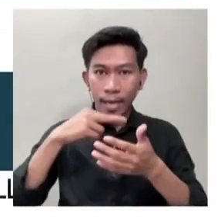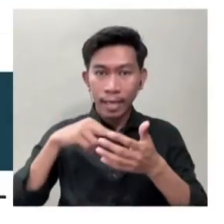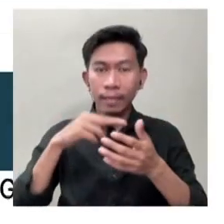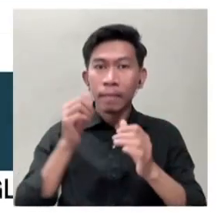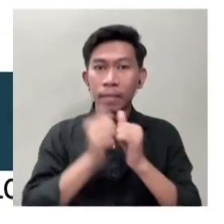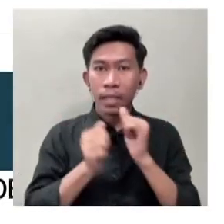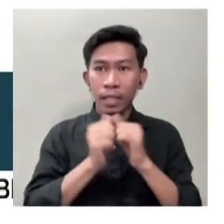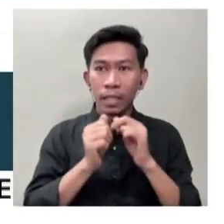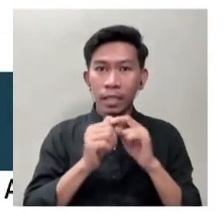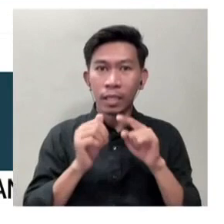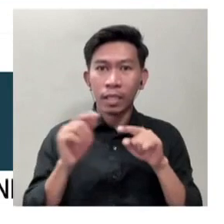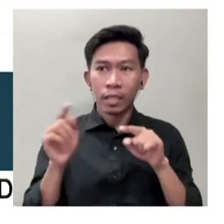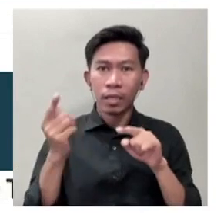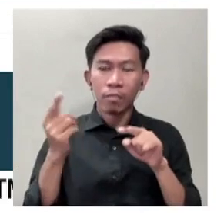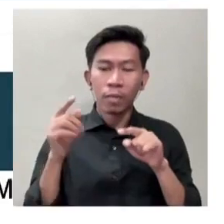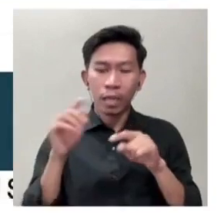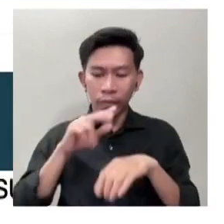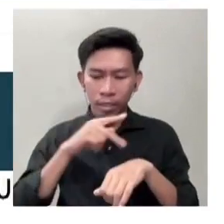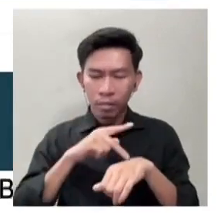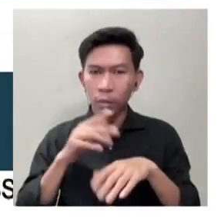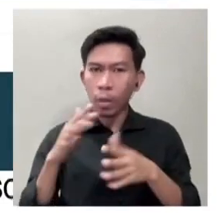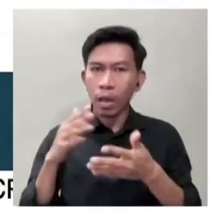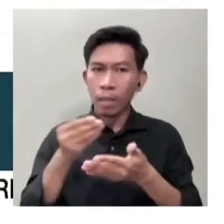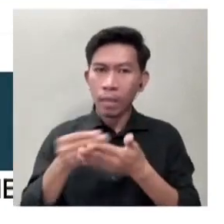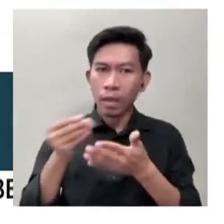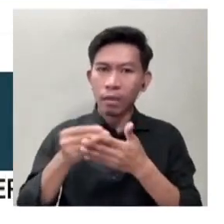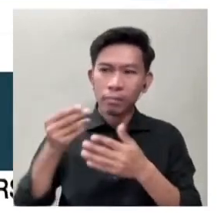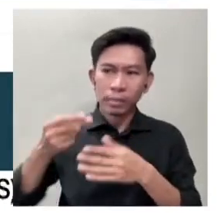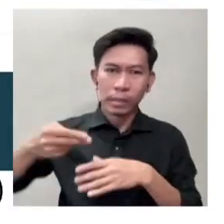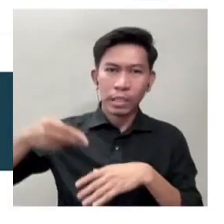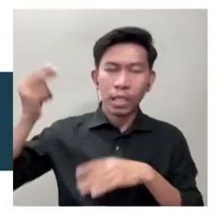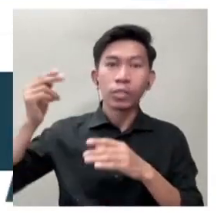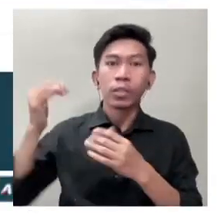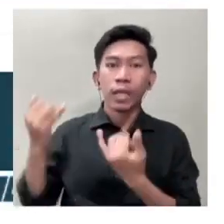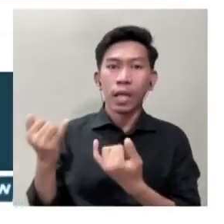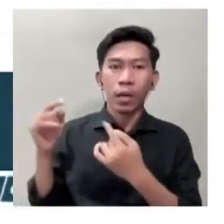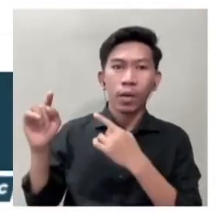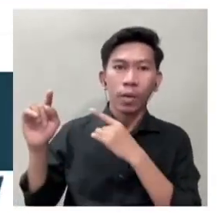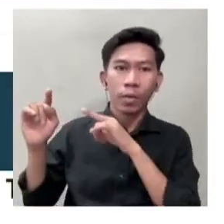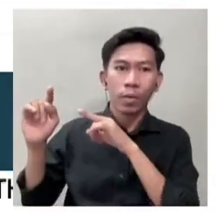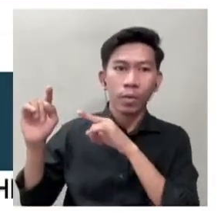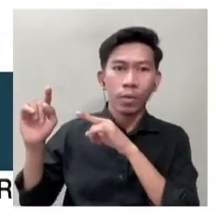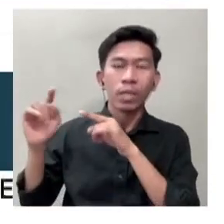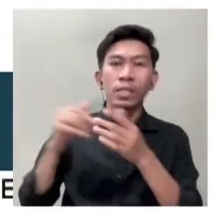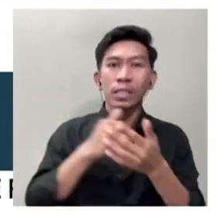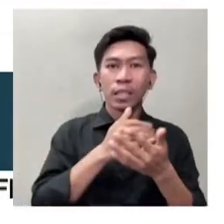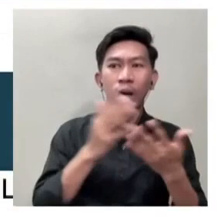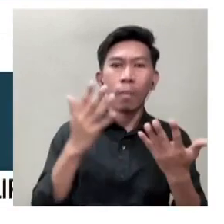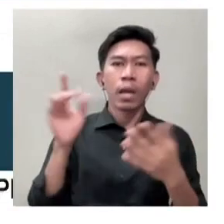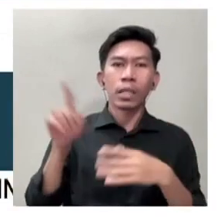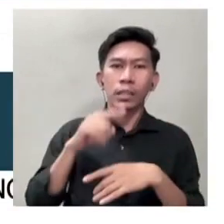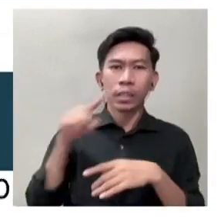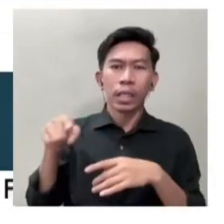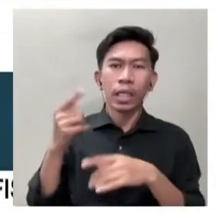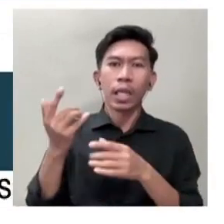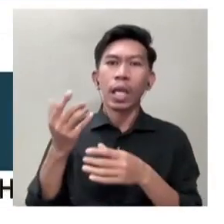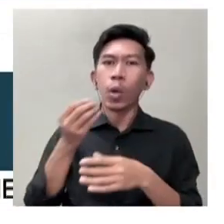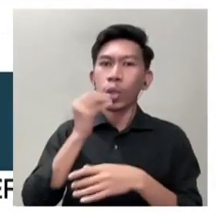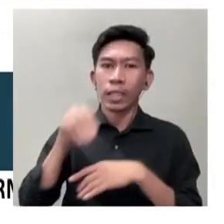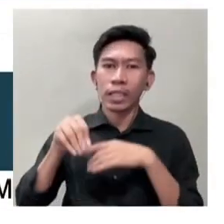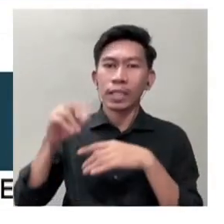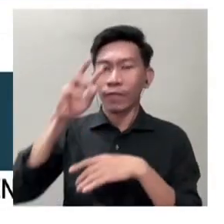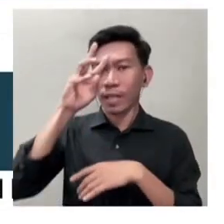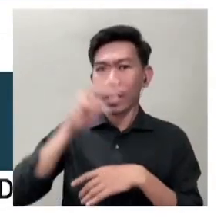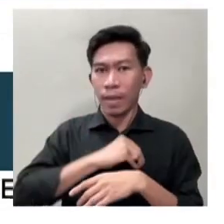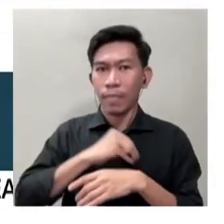ng mataas. Kaya nag-cancel yung mga importer ng shipment from Vietnam and Thailand dahil hindi kaya